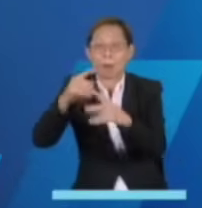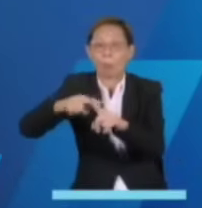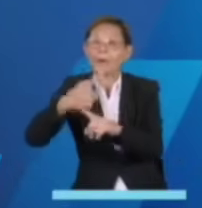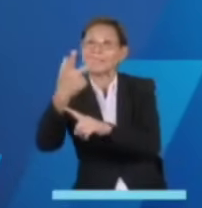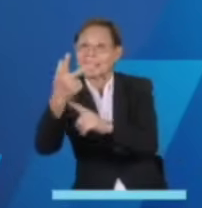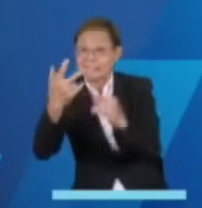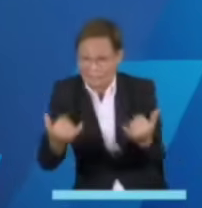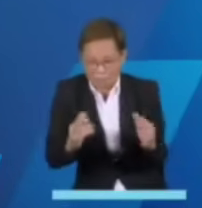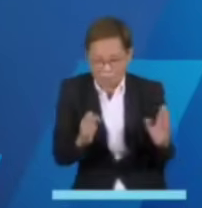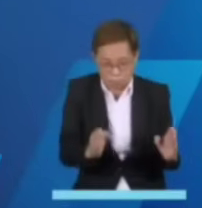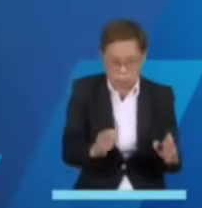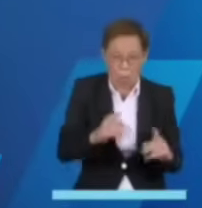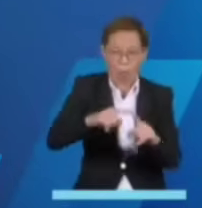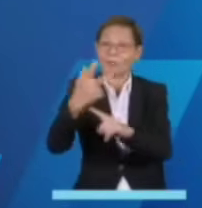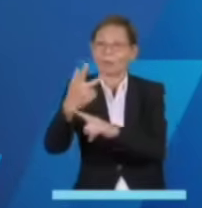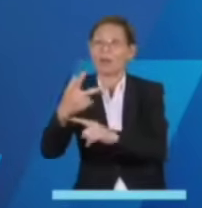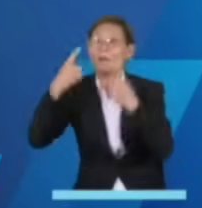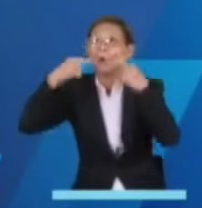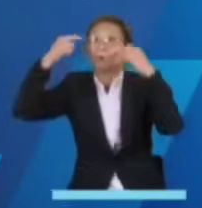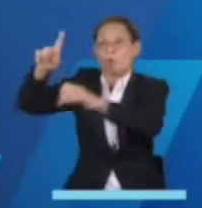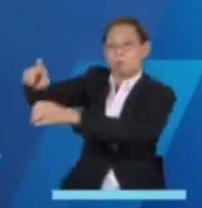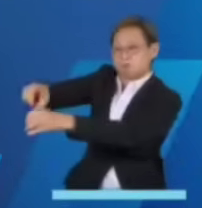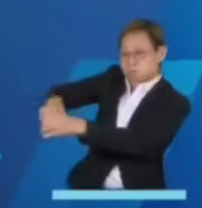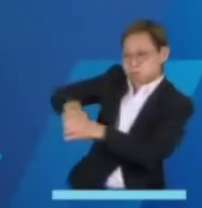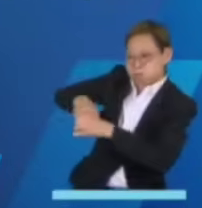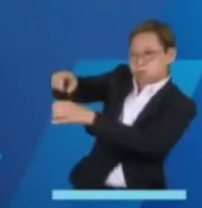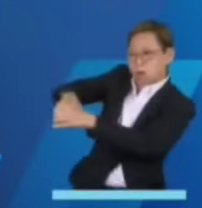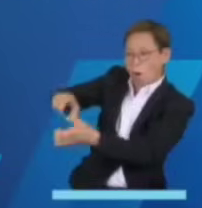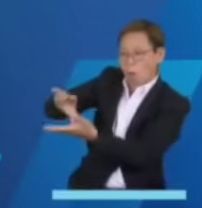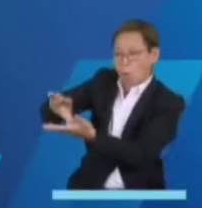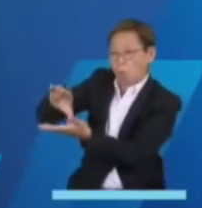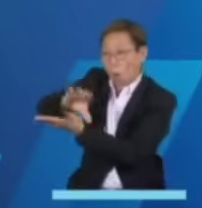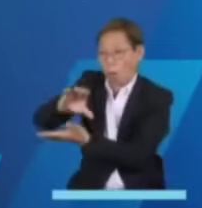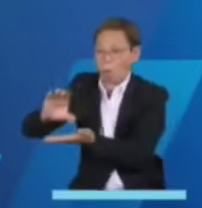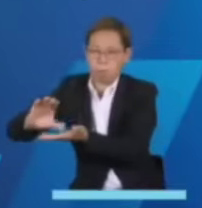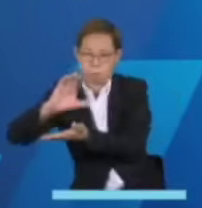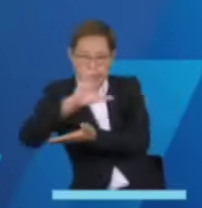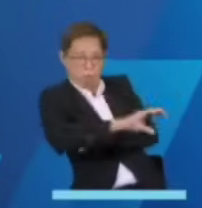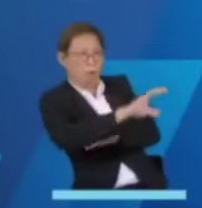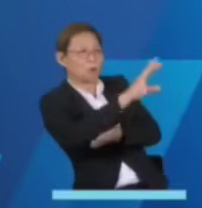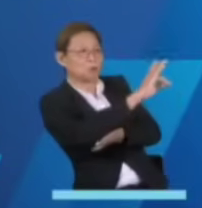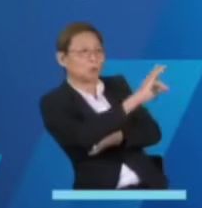sahaja, kita berjaya menarik potensi pelaburan asing berjumlah